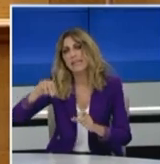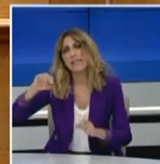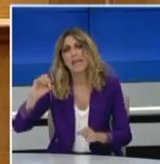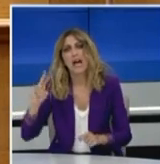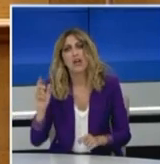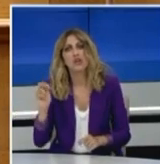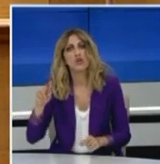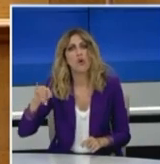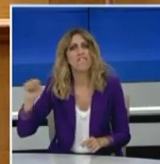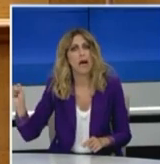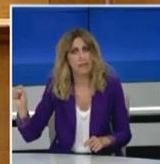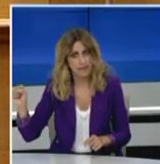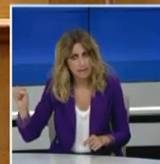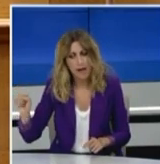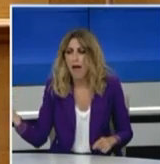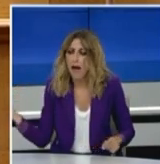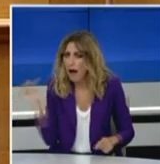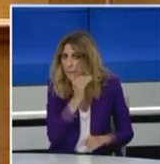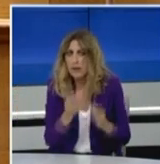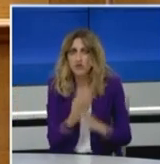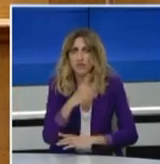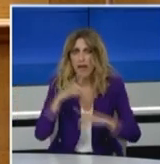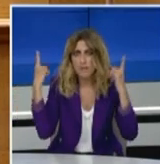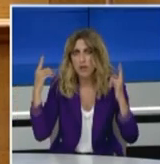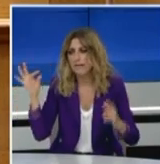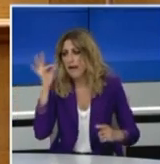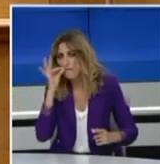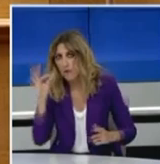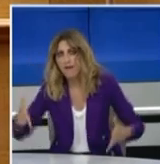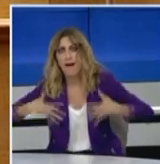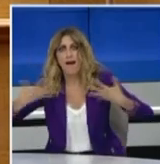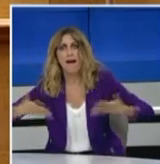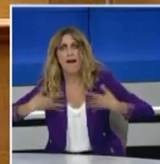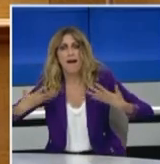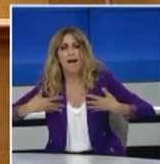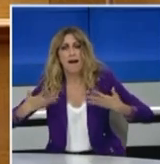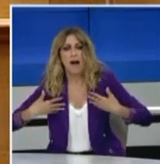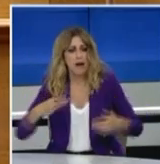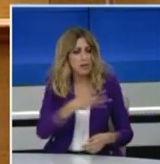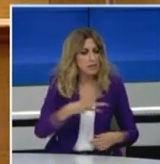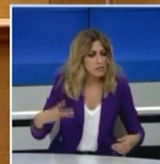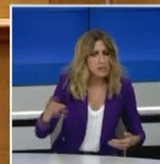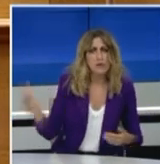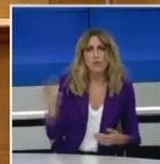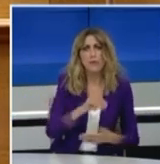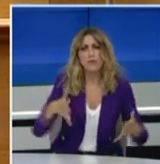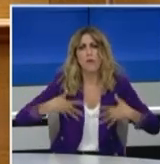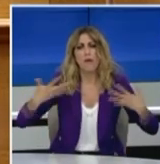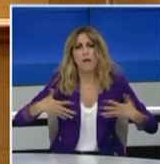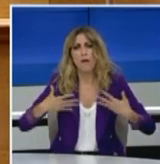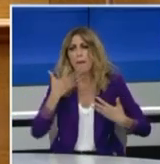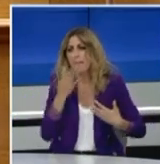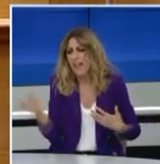δικαιωμένοι τόσο η Νέα Δημοκρατία και το ΚΙΝΑΛ όσο και ο ΣΥΡΙΖΑ, παίζοντας όλοι τους με τις λέξεις